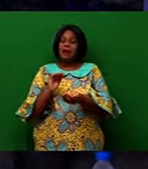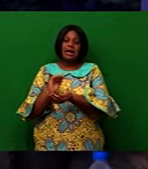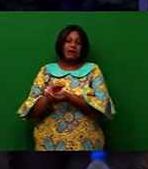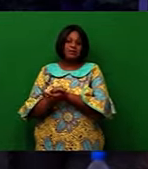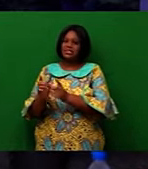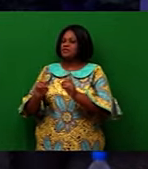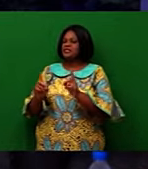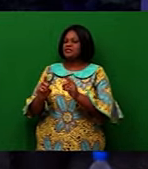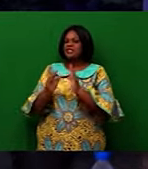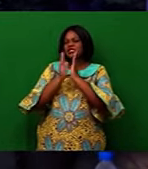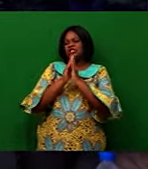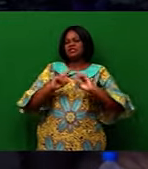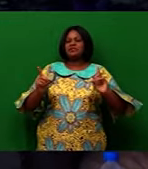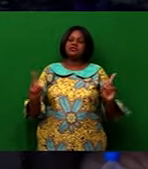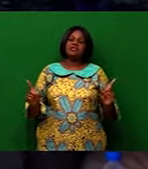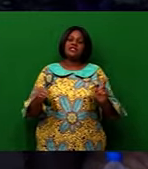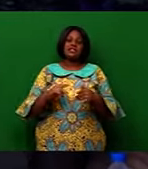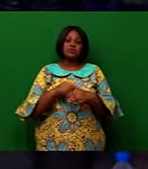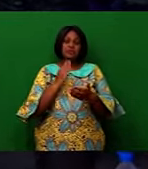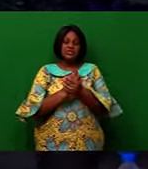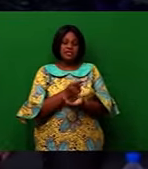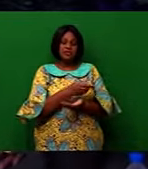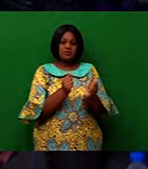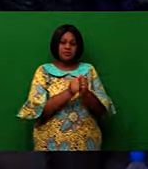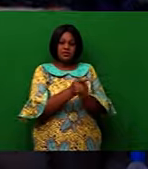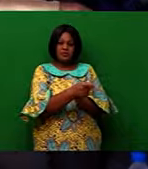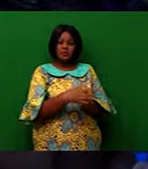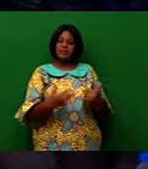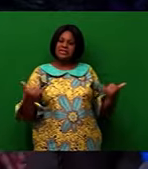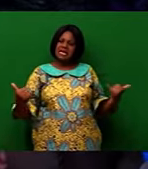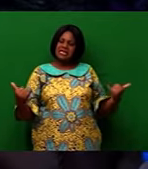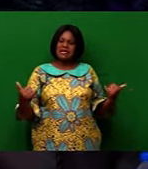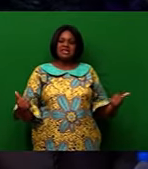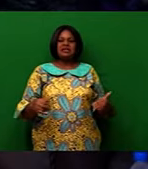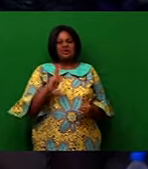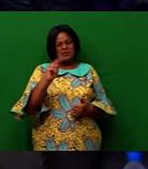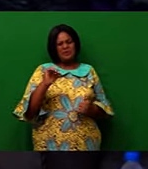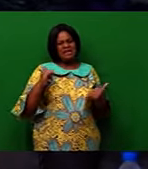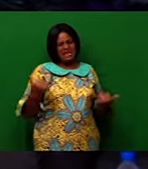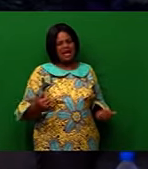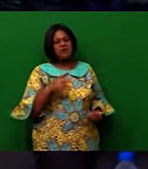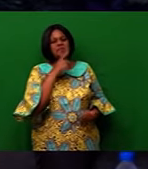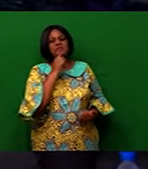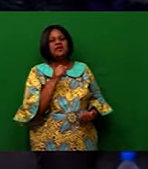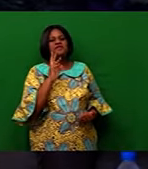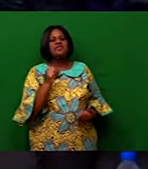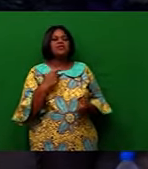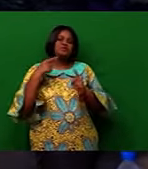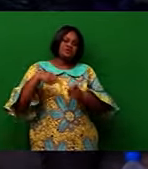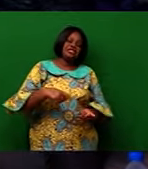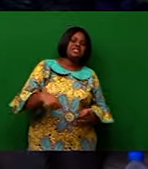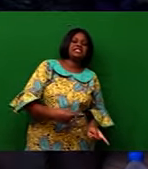zvinosiyana siyana asi nombotanga kudare kuno na Delight nekuti mukomana wechidiki ndove nyika itsva hatidi